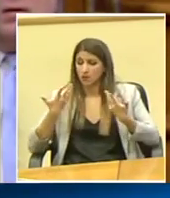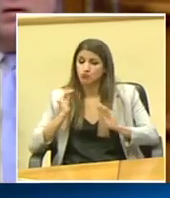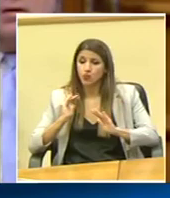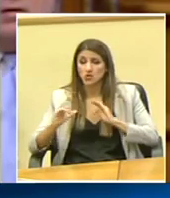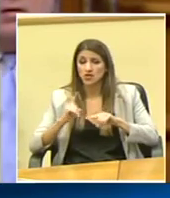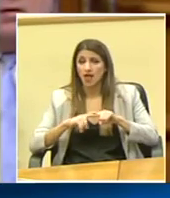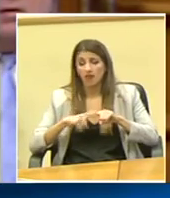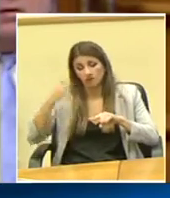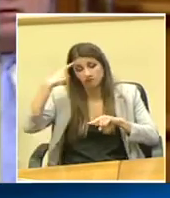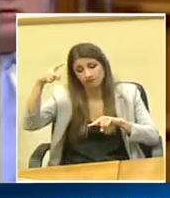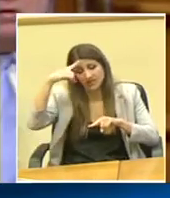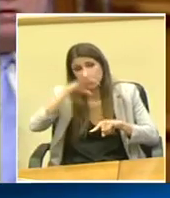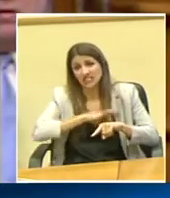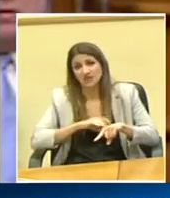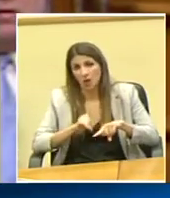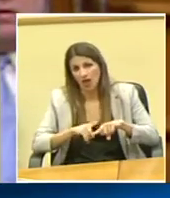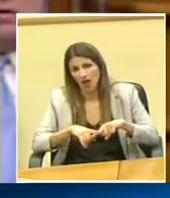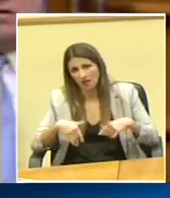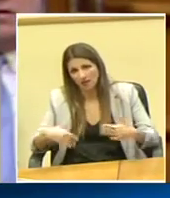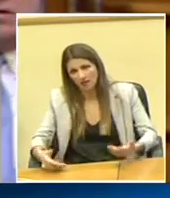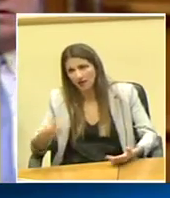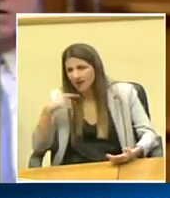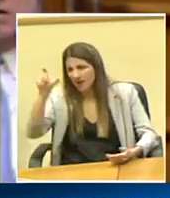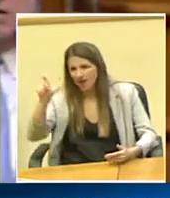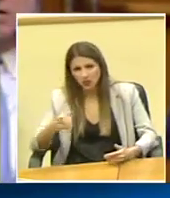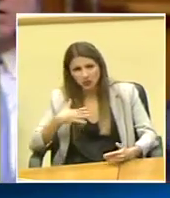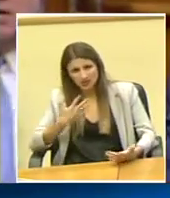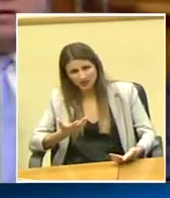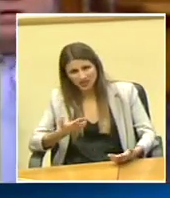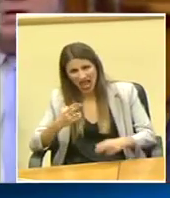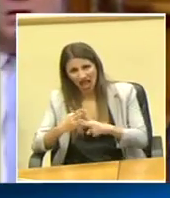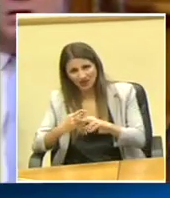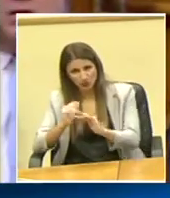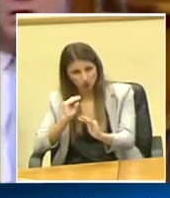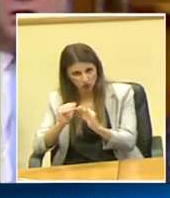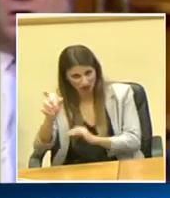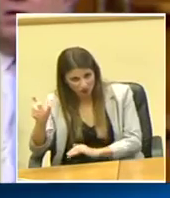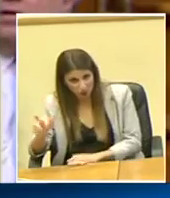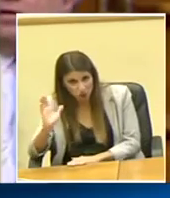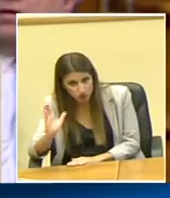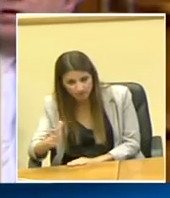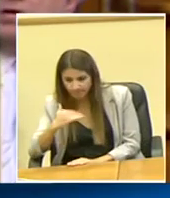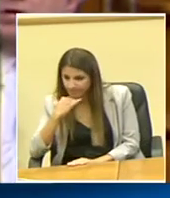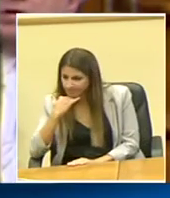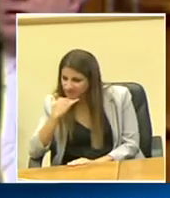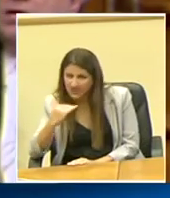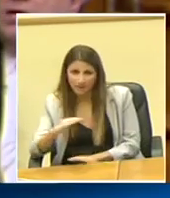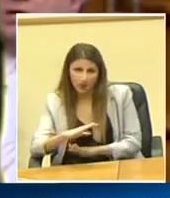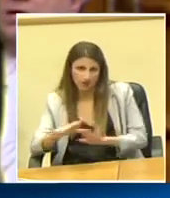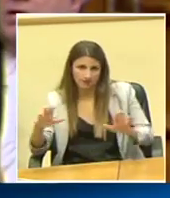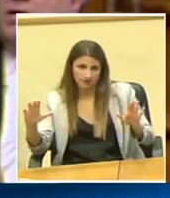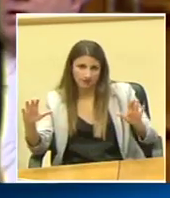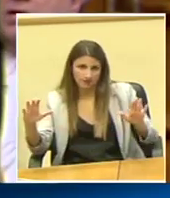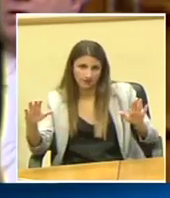έρχεται να παριστάνει τον θεματοφύλακα των εθνικών αξιών του αείμνηστου Κωνσταντίνου Καραμαλή και του αείμνηστου